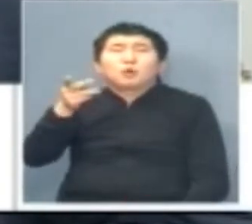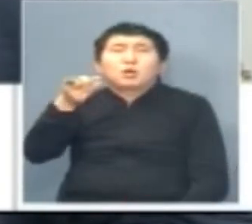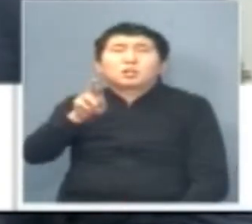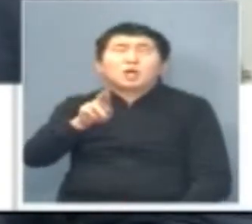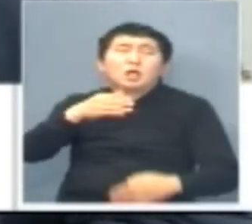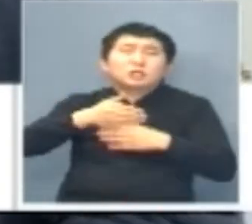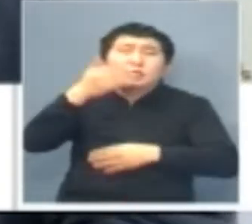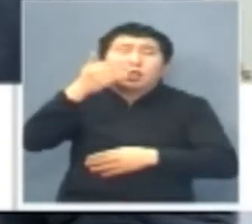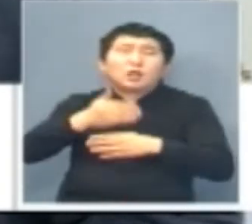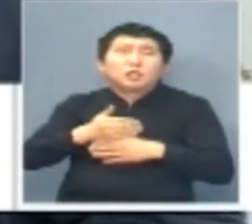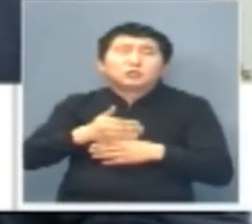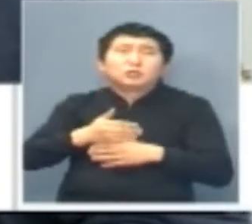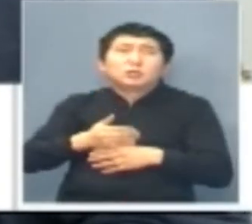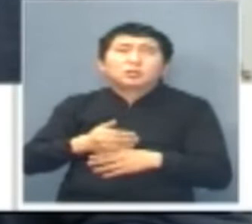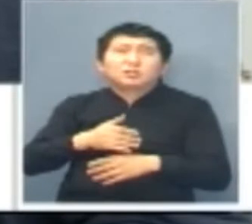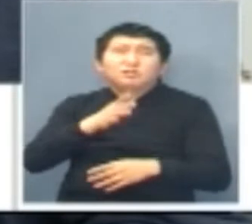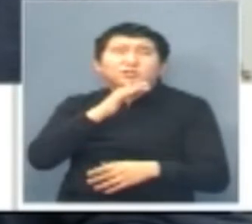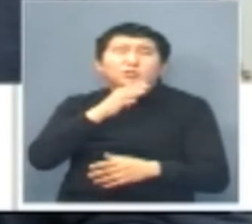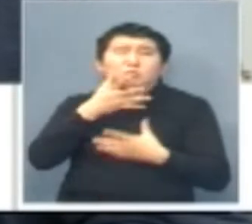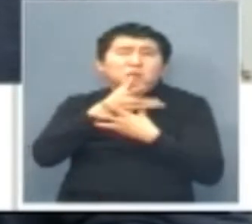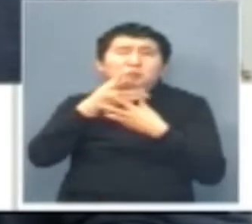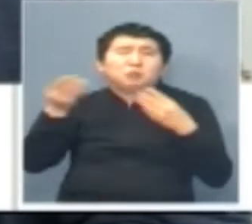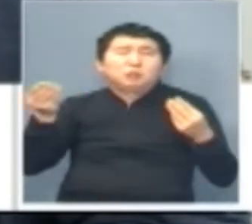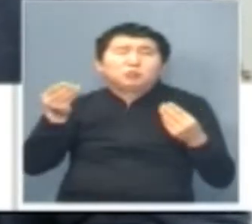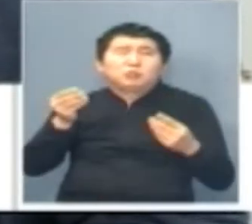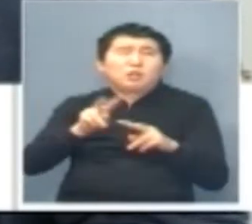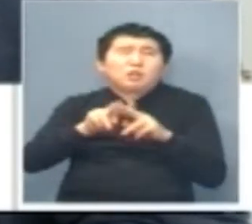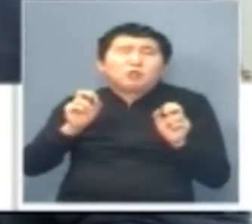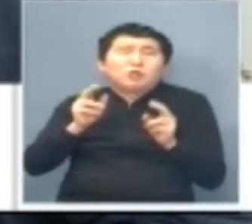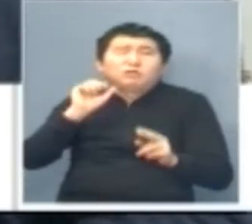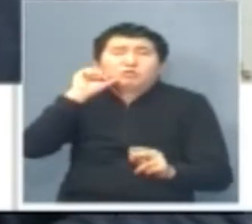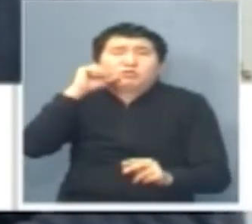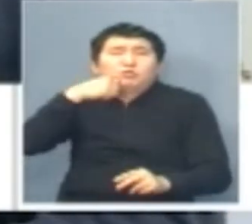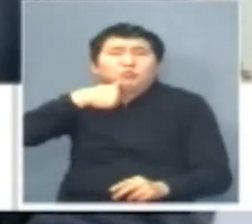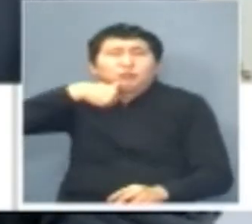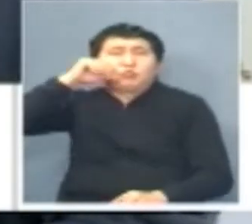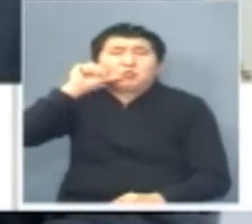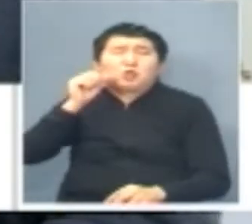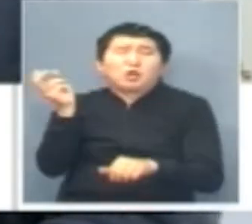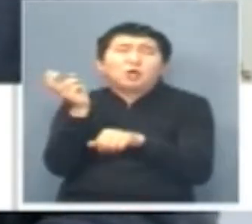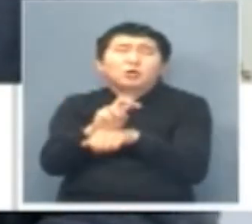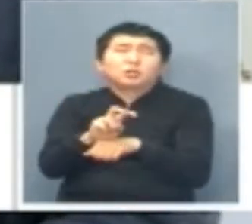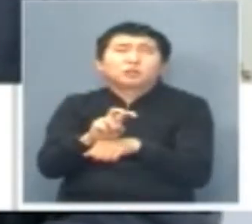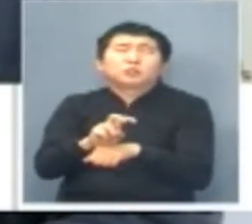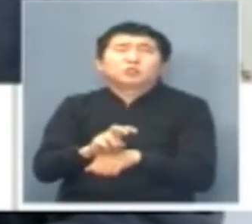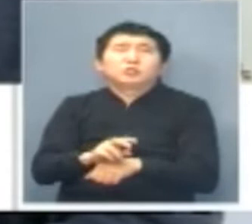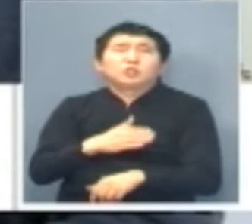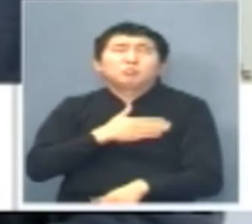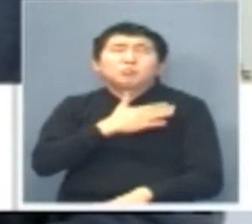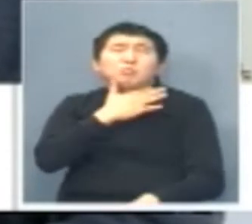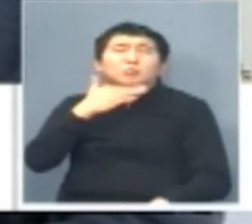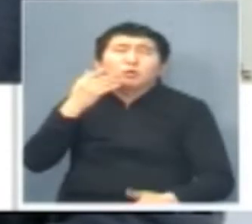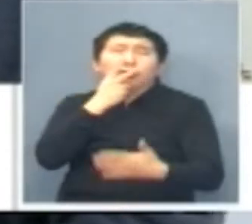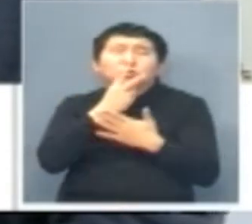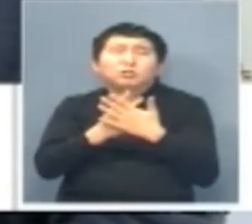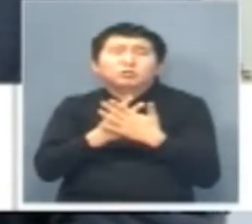вчера пришли сюда юными и него у пухлыми но с огромным желанием выйти на сцену за все это время мы повидали всякое и трудности и